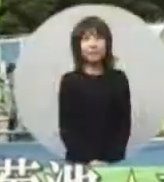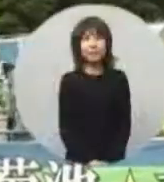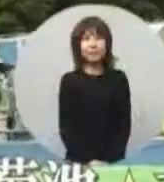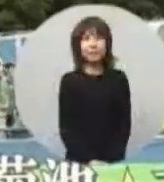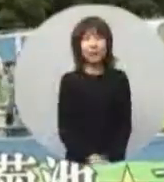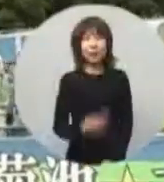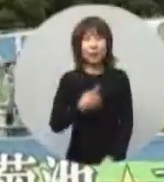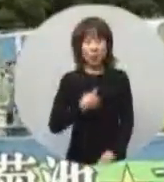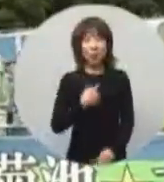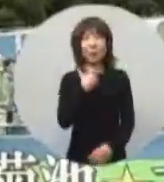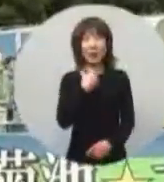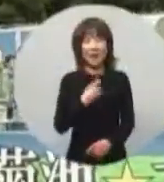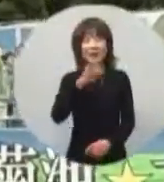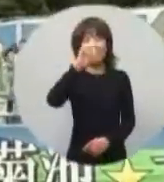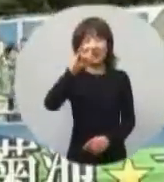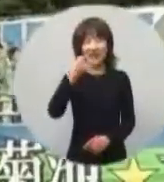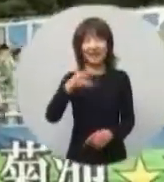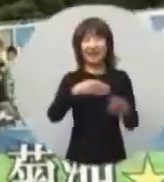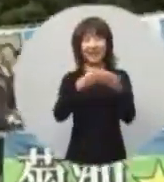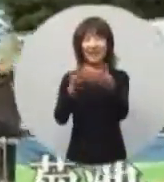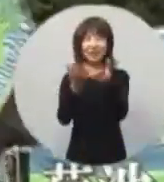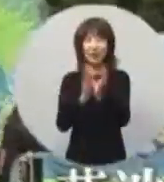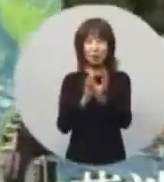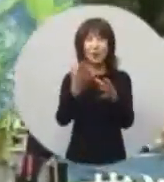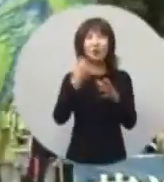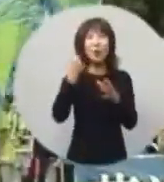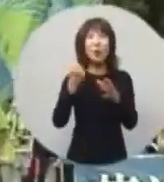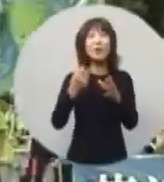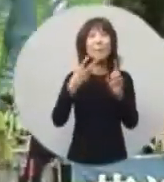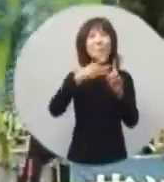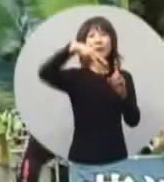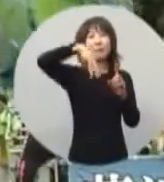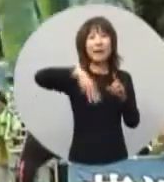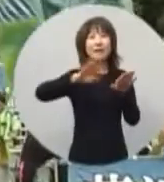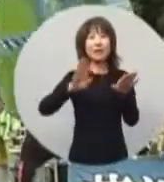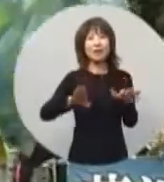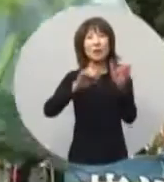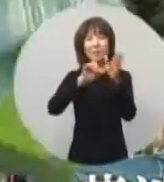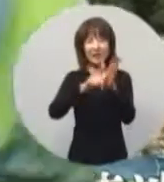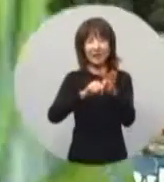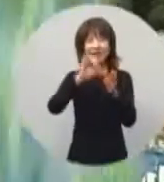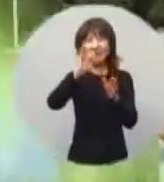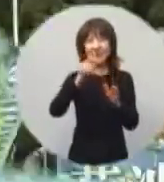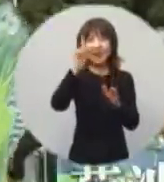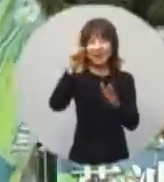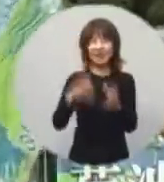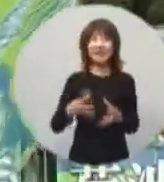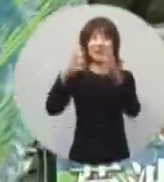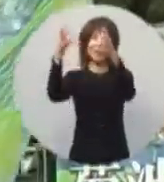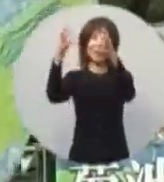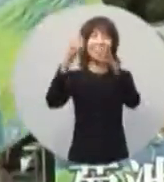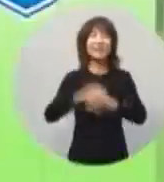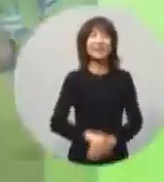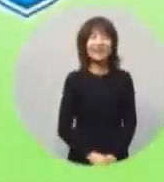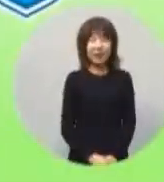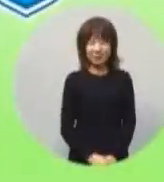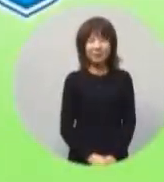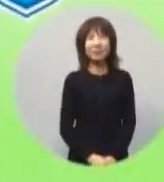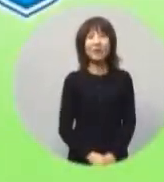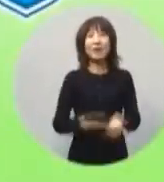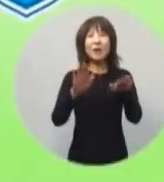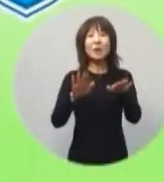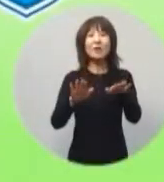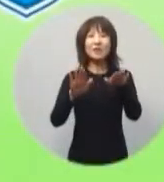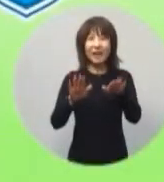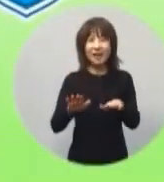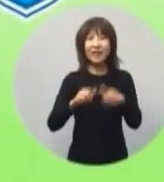マロも大好きな J リーグクラブ湘南ベルマーレが今シーズン J1 に昇格したとよ。 そこで今回